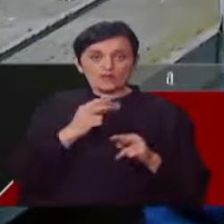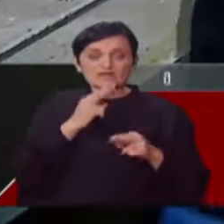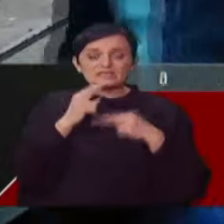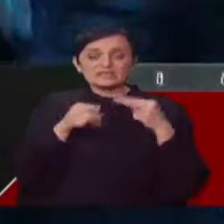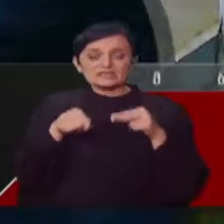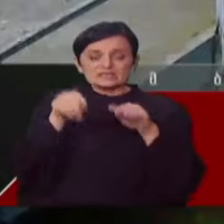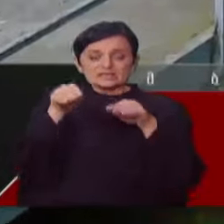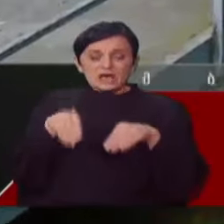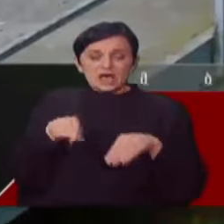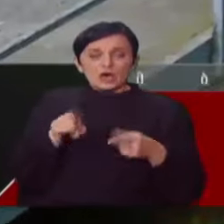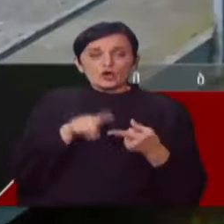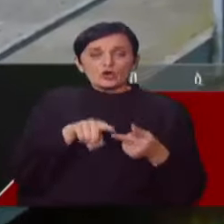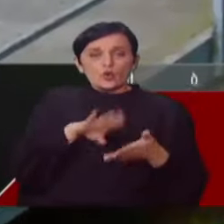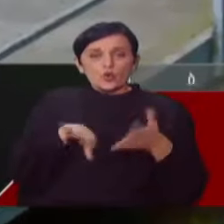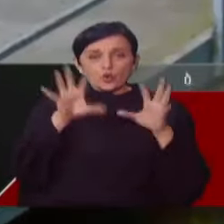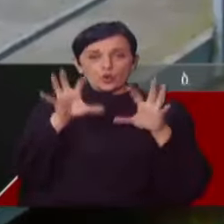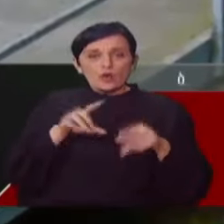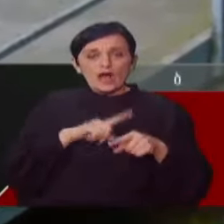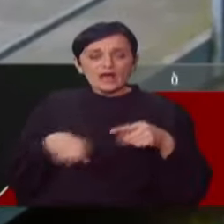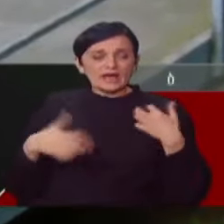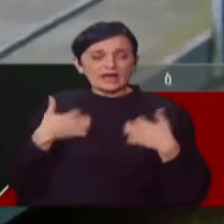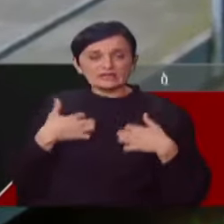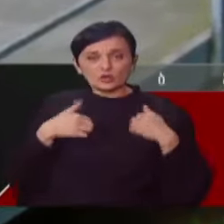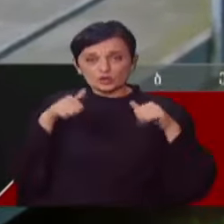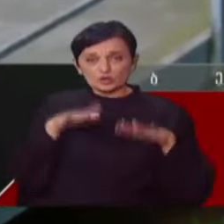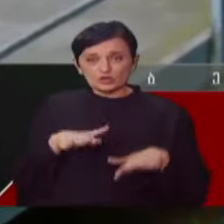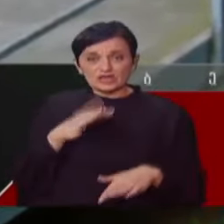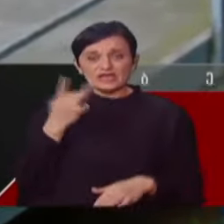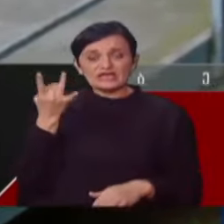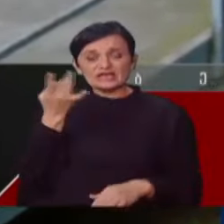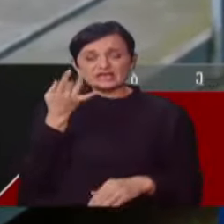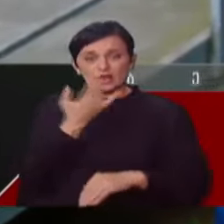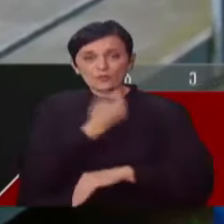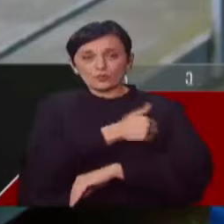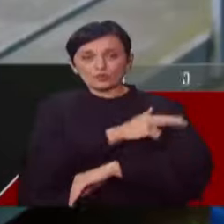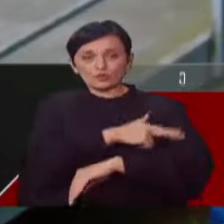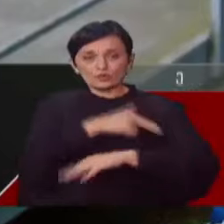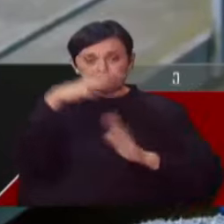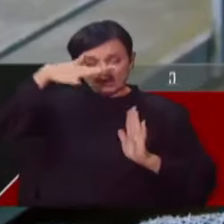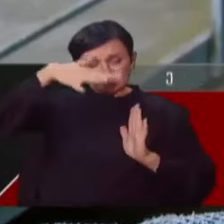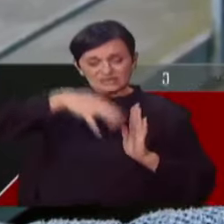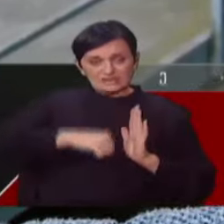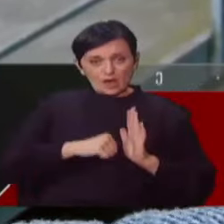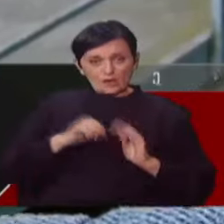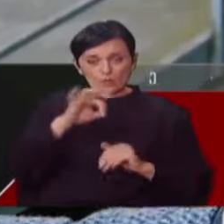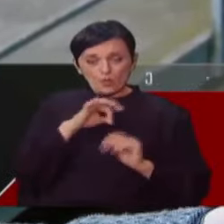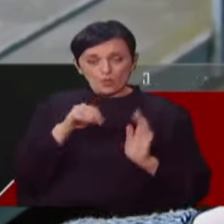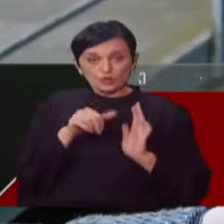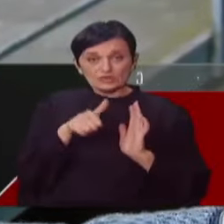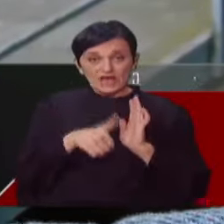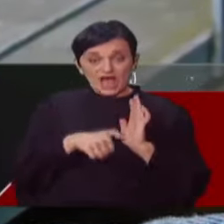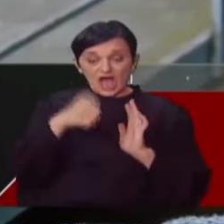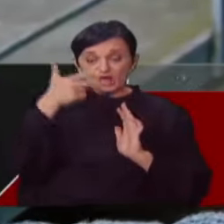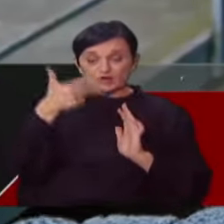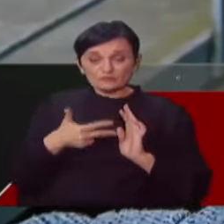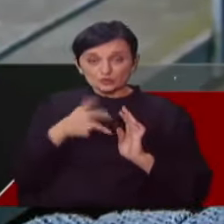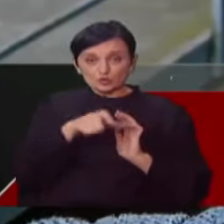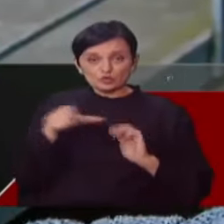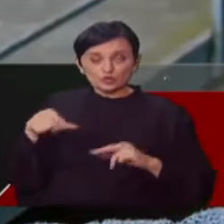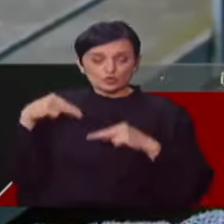შეეხება უკანონო ნაჩქარევ გადაწყვეტილებას რესპუბლიკური საავადმყოფოს დემონტაჟთან დაკავშირებით და 630 ადამიანის